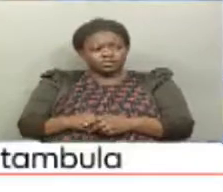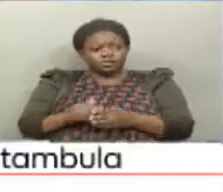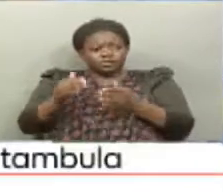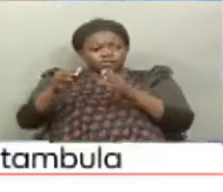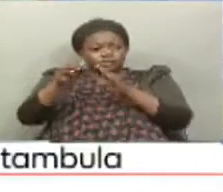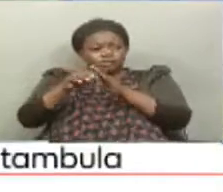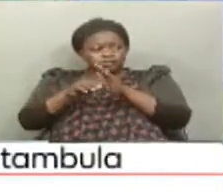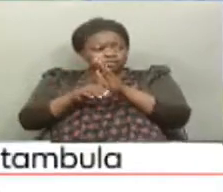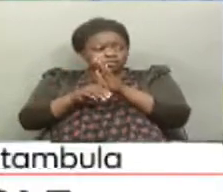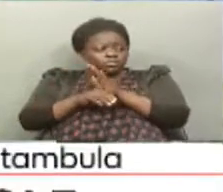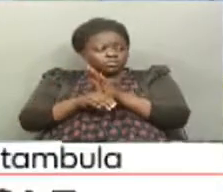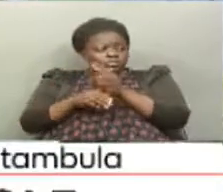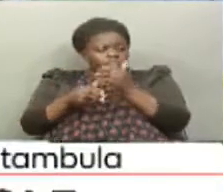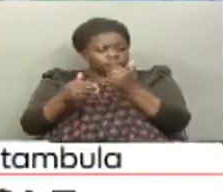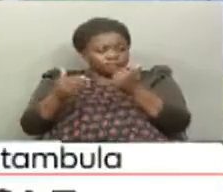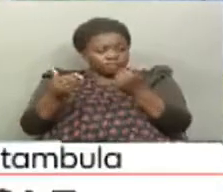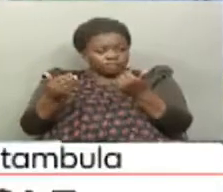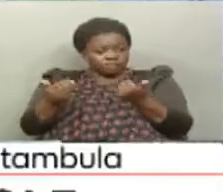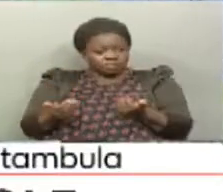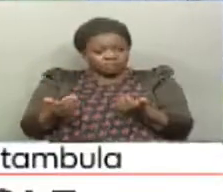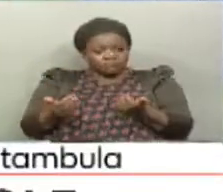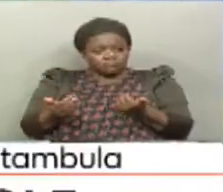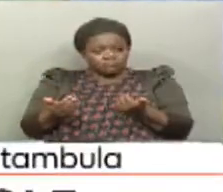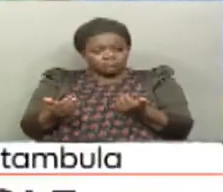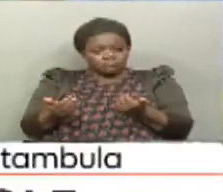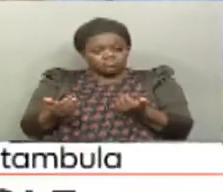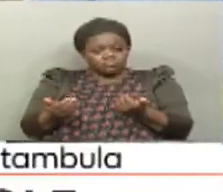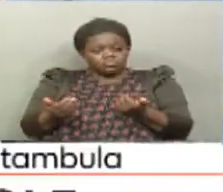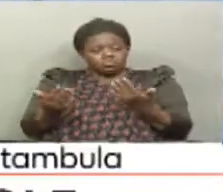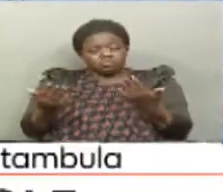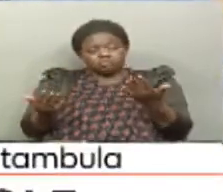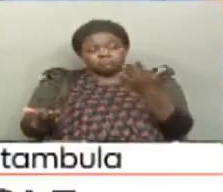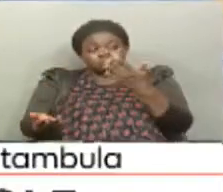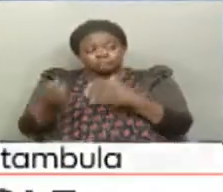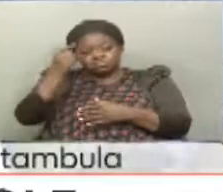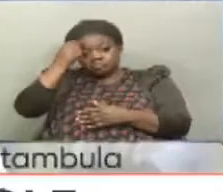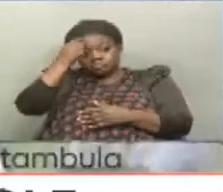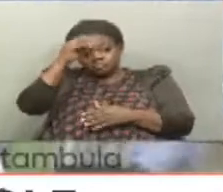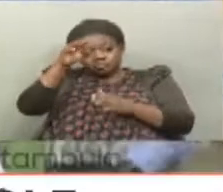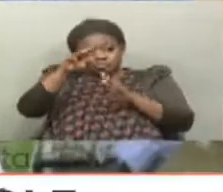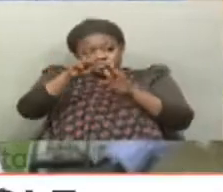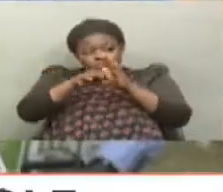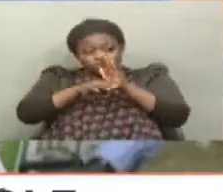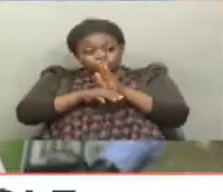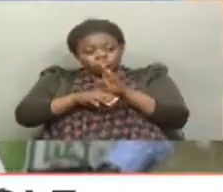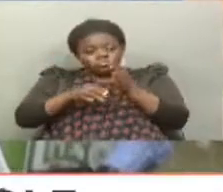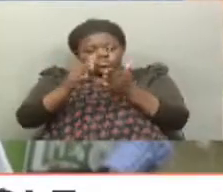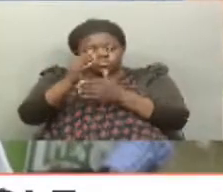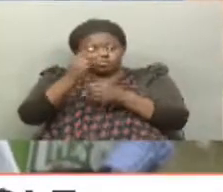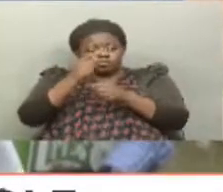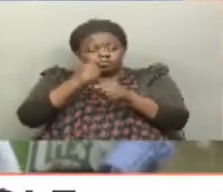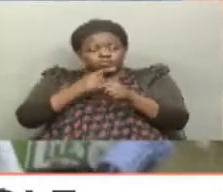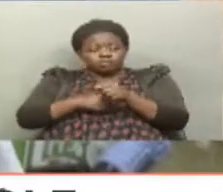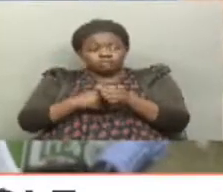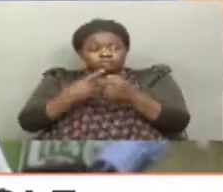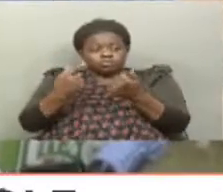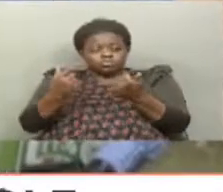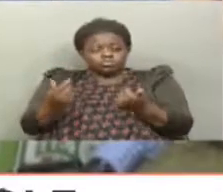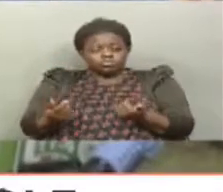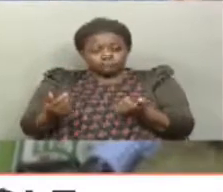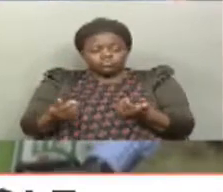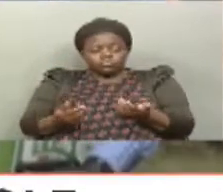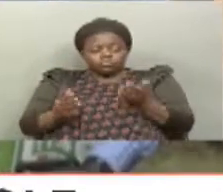ate nga bagenda ziimplementi nga tebatunudde mu direction eyo kati weesanga nti government programs ezo oluusi zikola ki zirimu akati nga ono